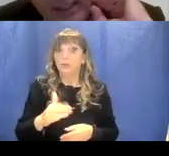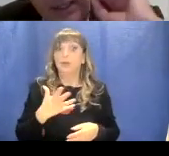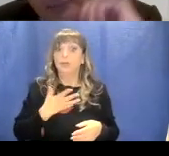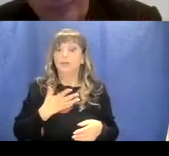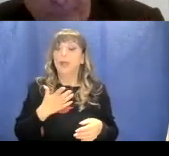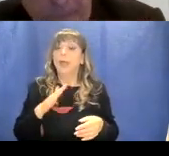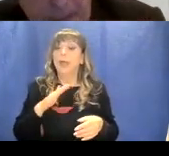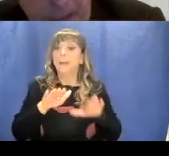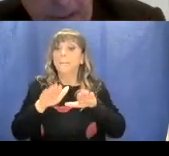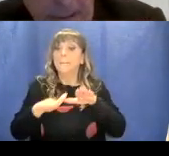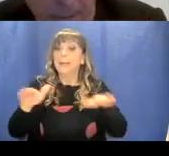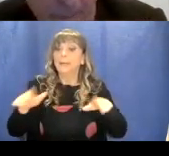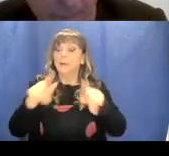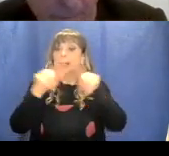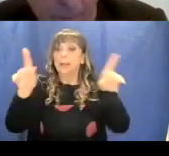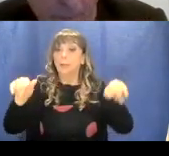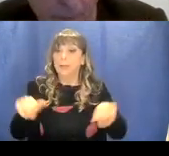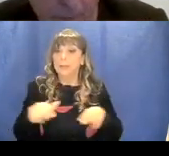presa dal